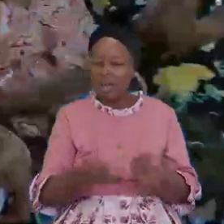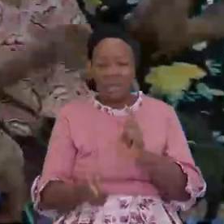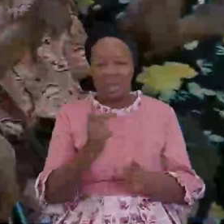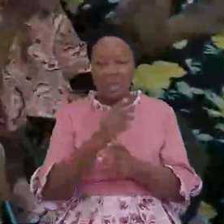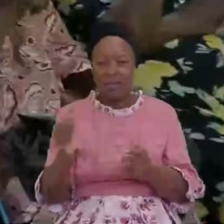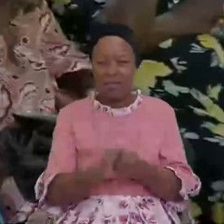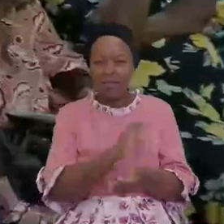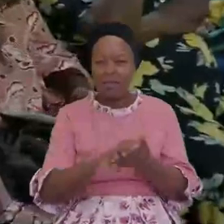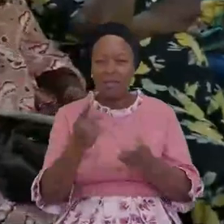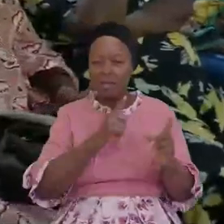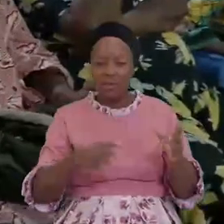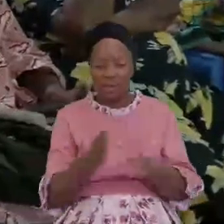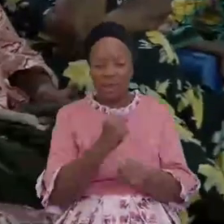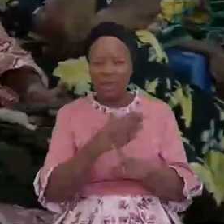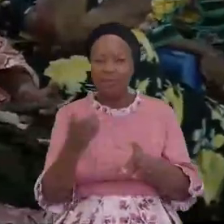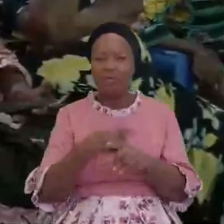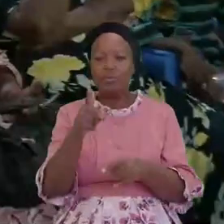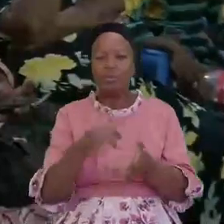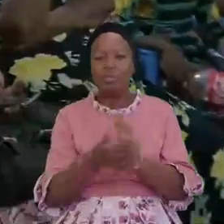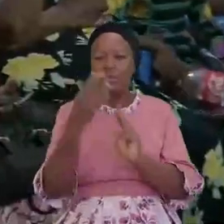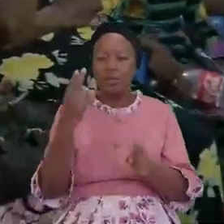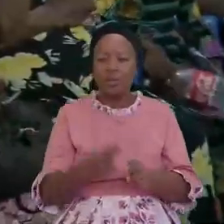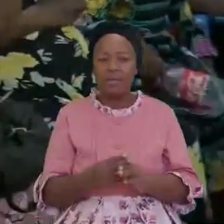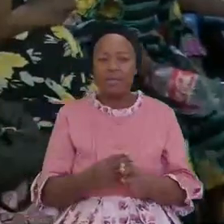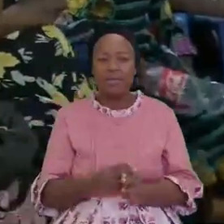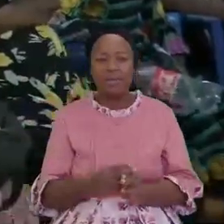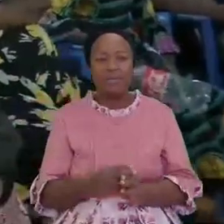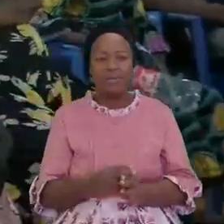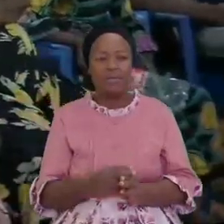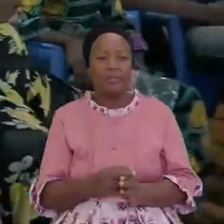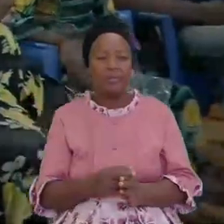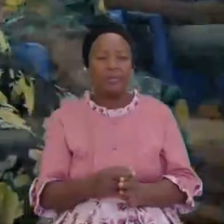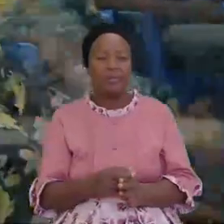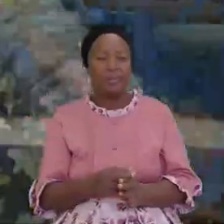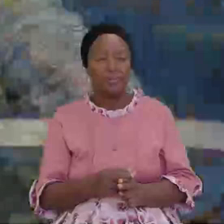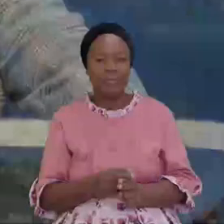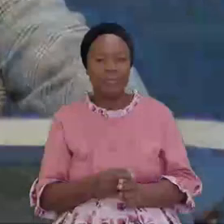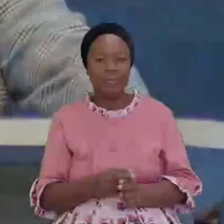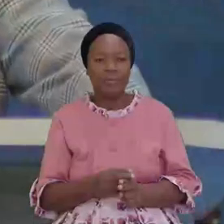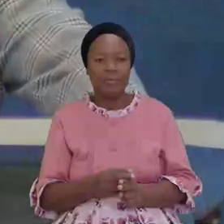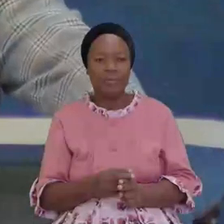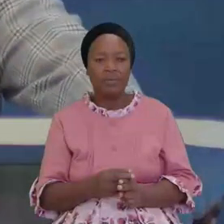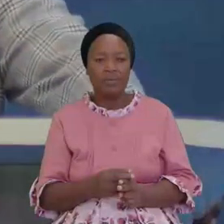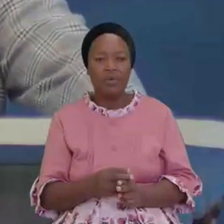Et la destruction éternelle, la destruction de l'enfer, le Seigneur va tout